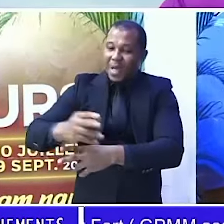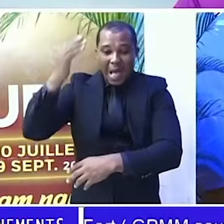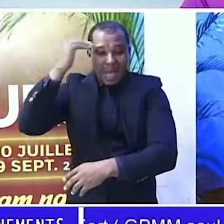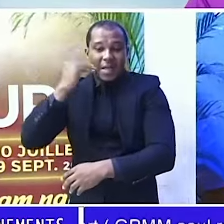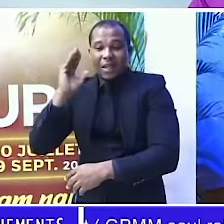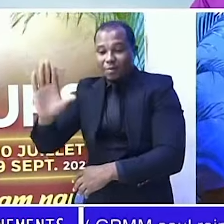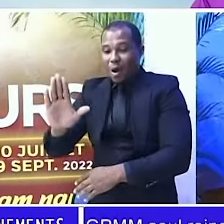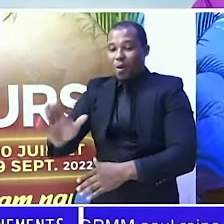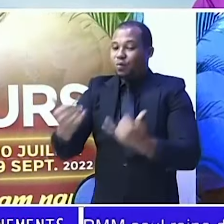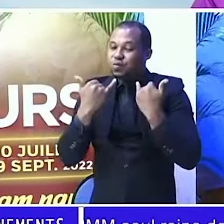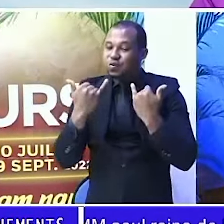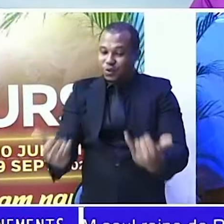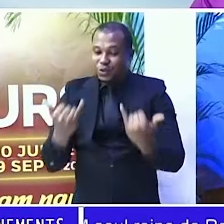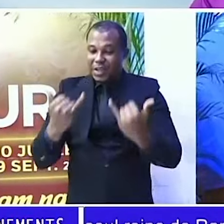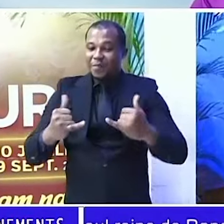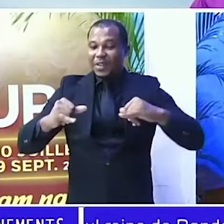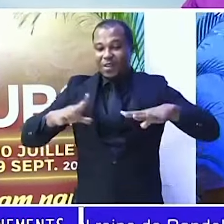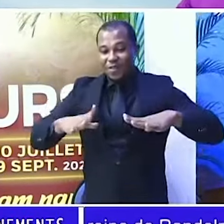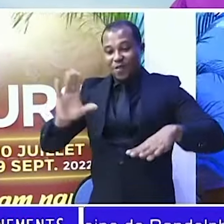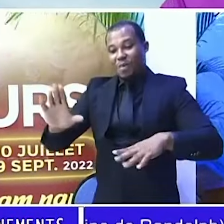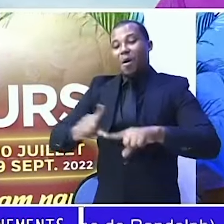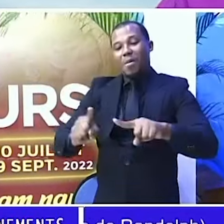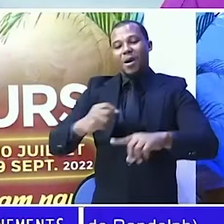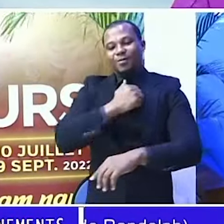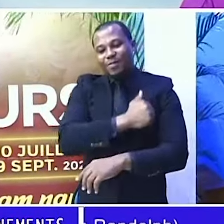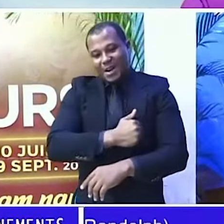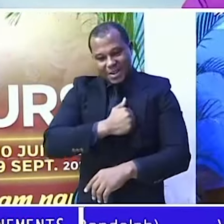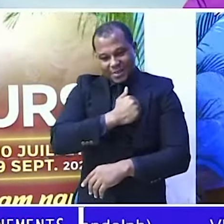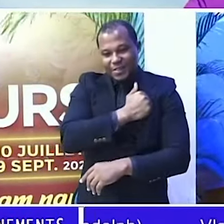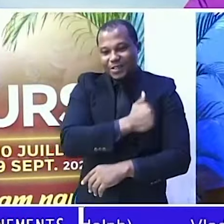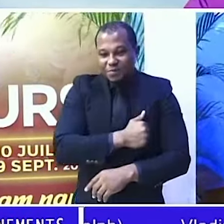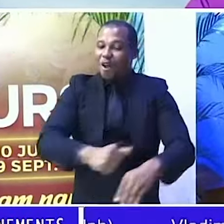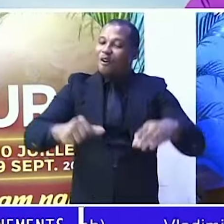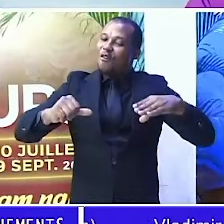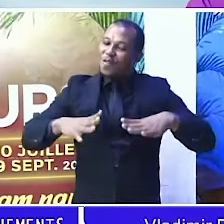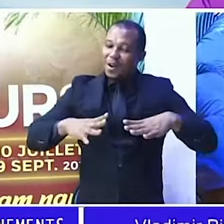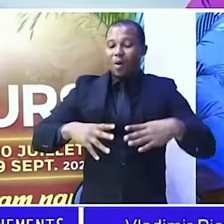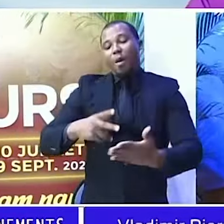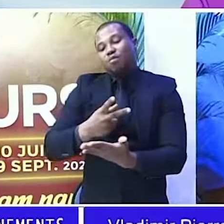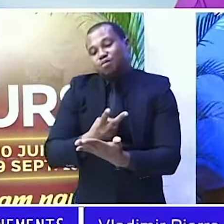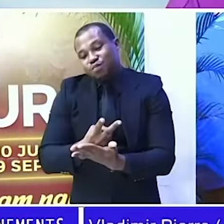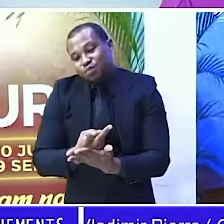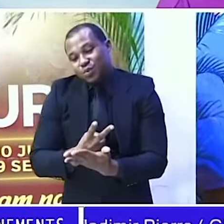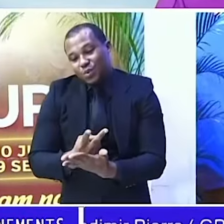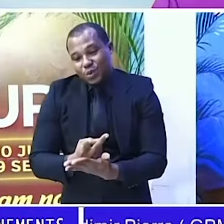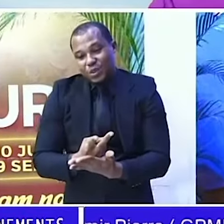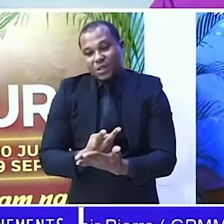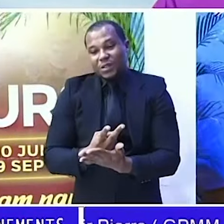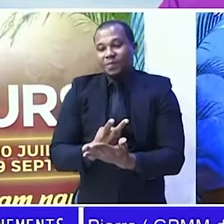ses anniversaires, mais malheureusement anniversaire là, ou a passé li coucher dans un